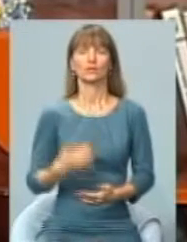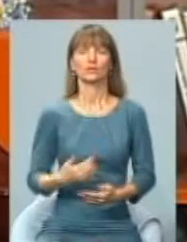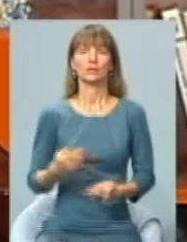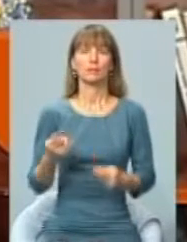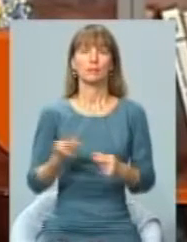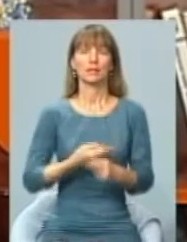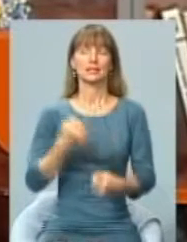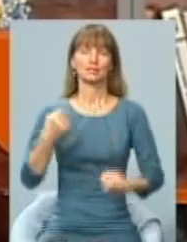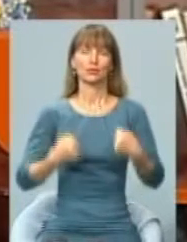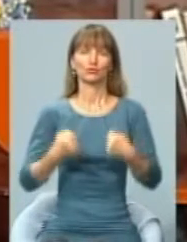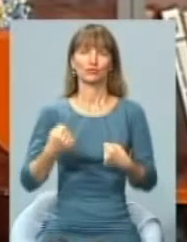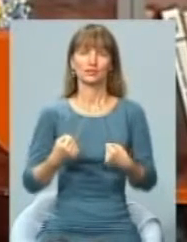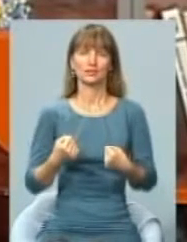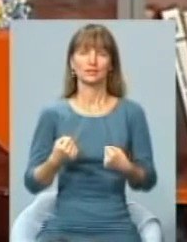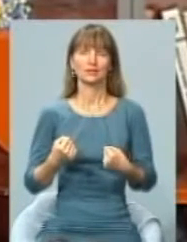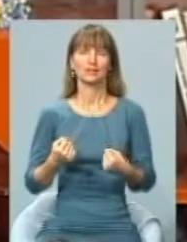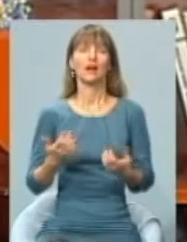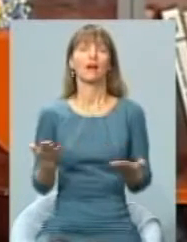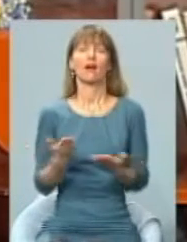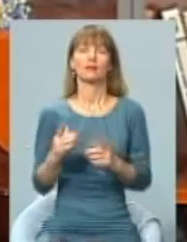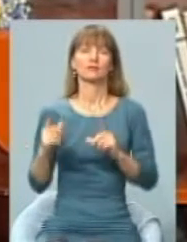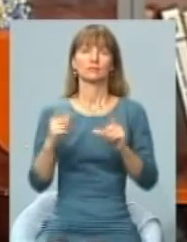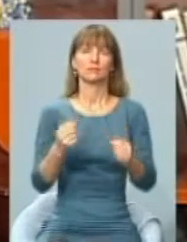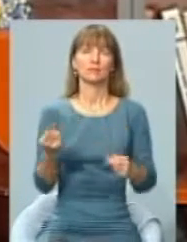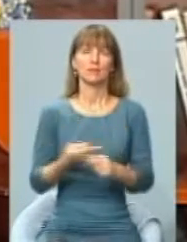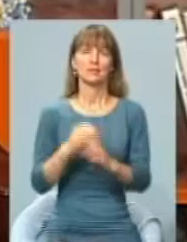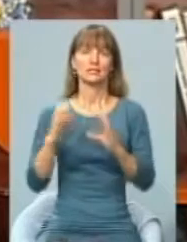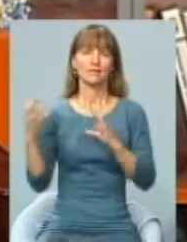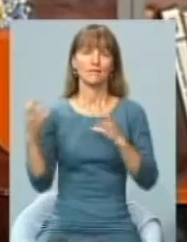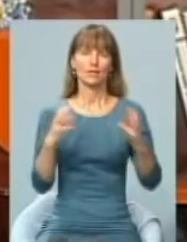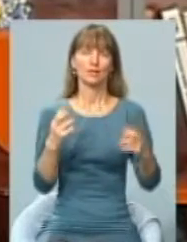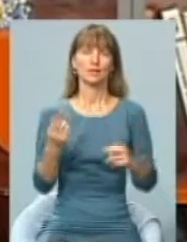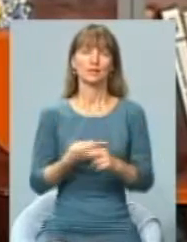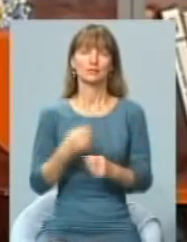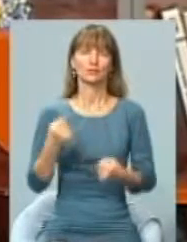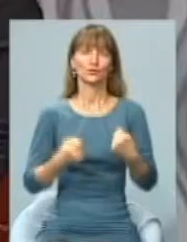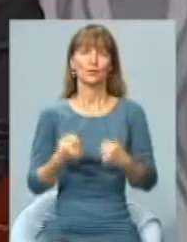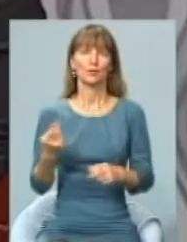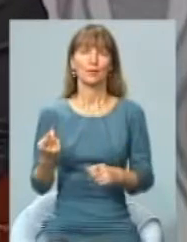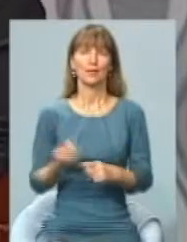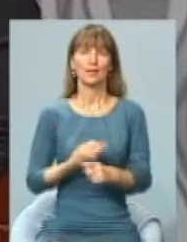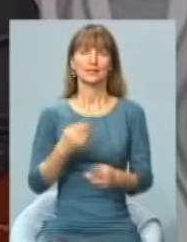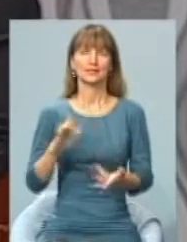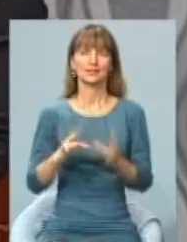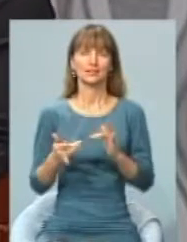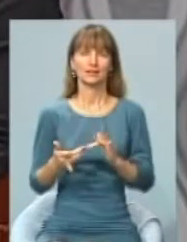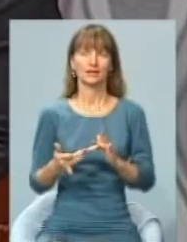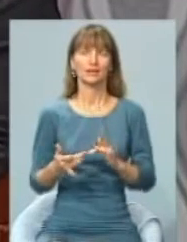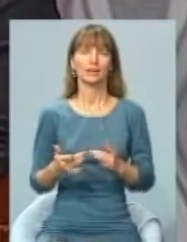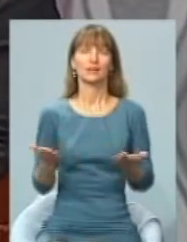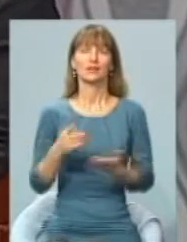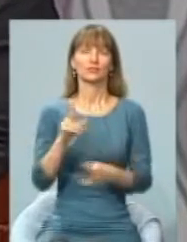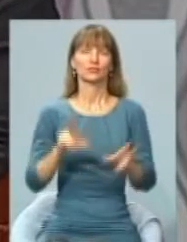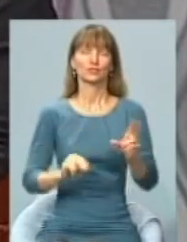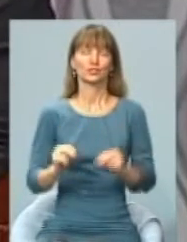без машини, ну, как бы... Как добираться там без автобуса, без машини, как бы. Без інтернету? Да. Тобто, як ти